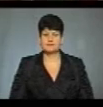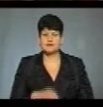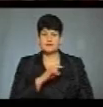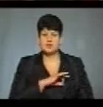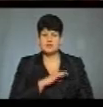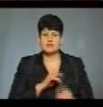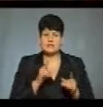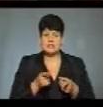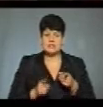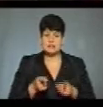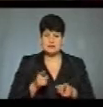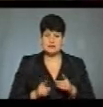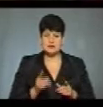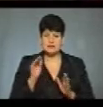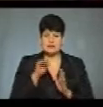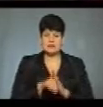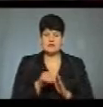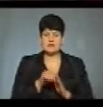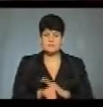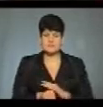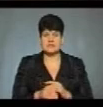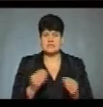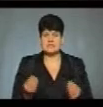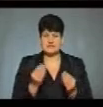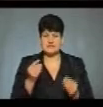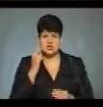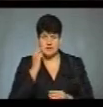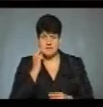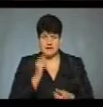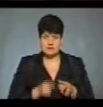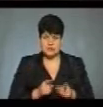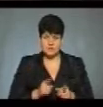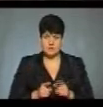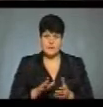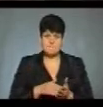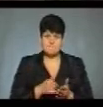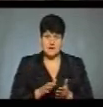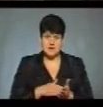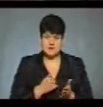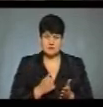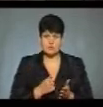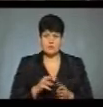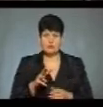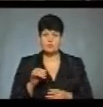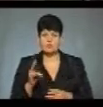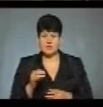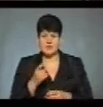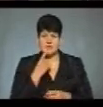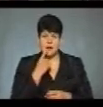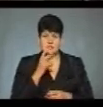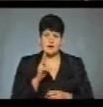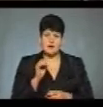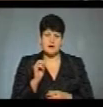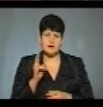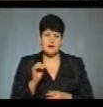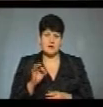Використовую тільки натуральні інгредієнти, свіжий мед натуральний, масло, мука, яйця, какао.